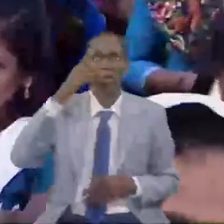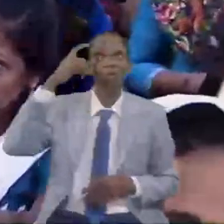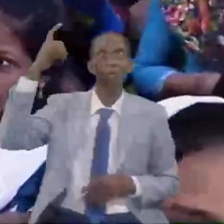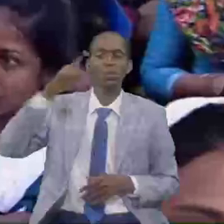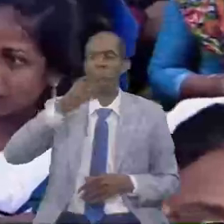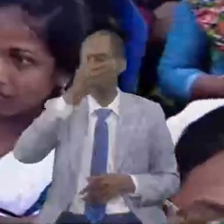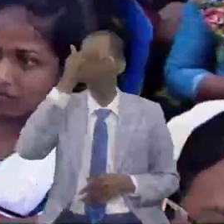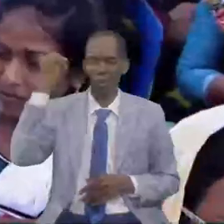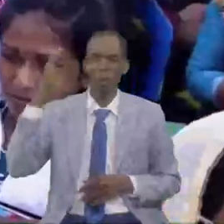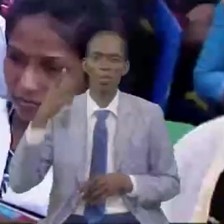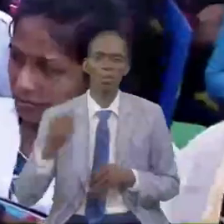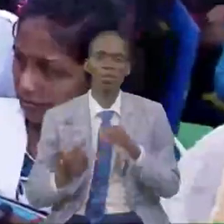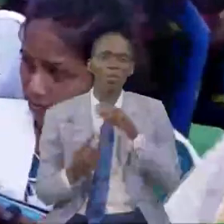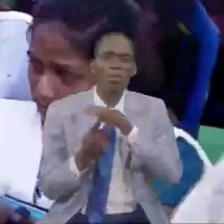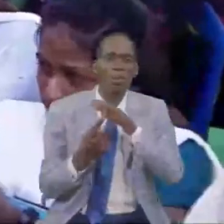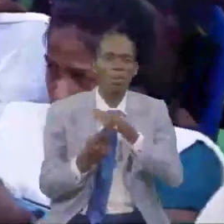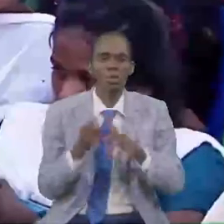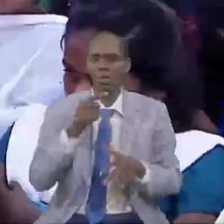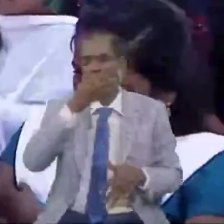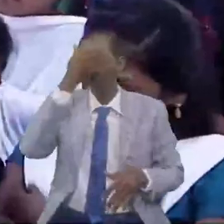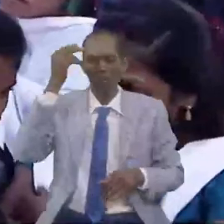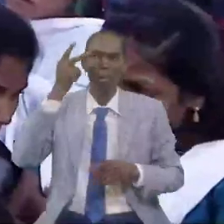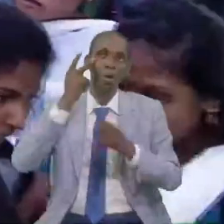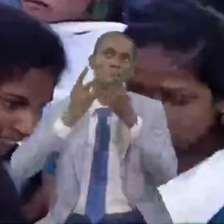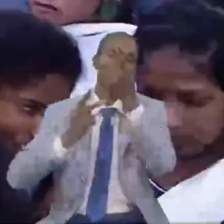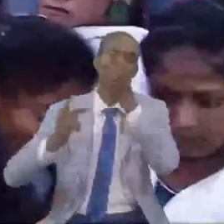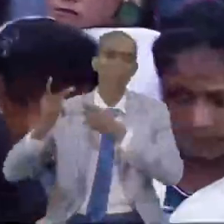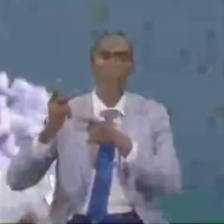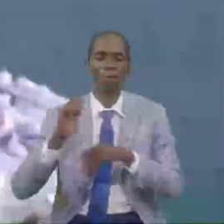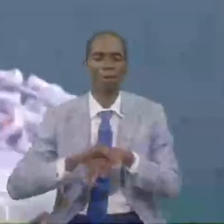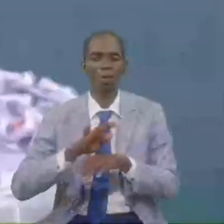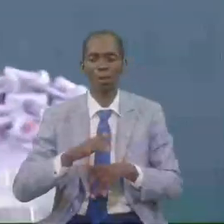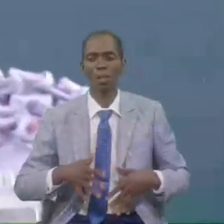sommet. Tu oublies la prophétie de ta vie.